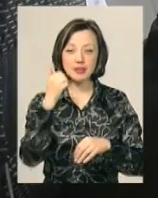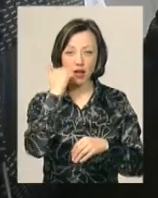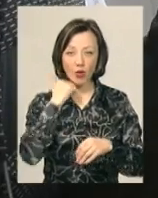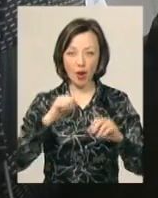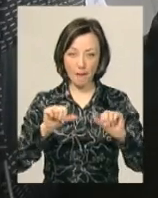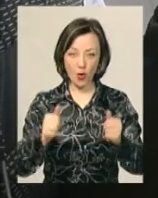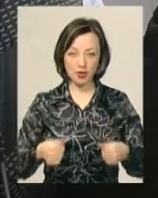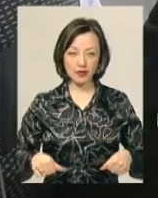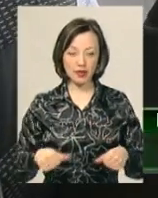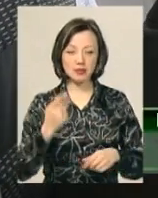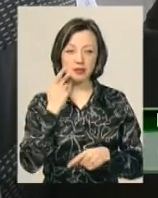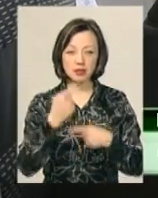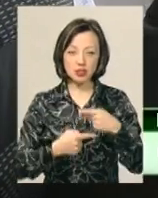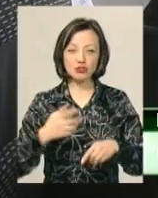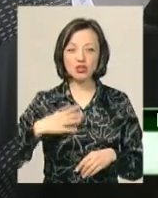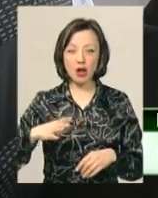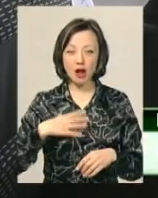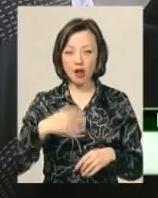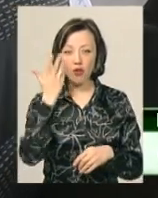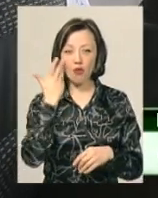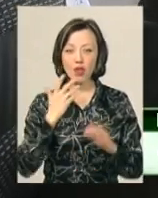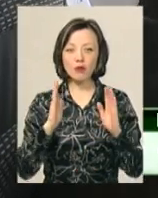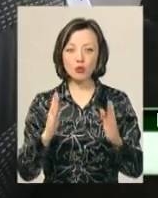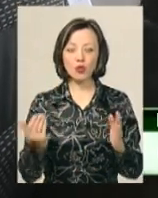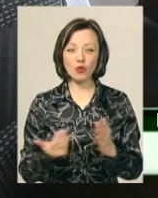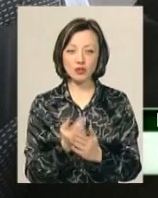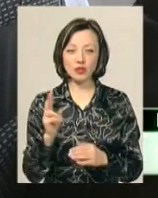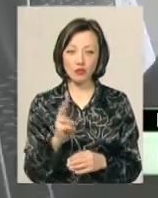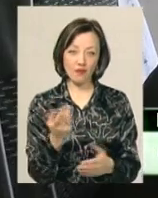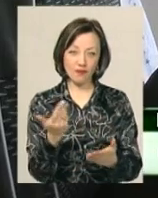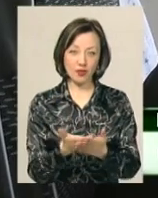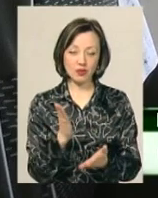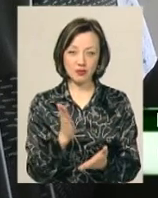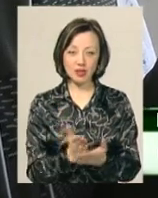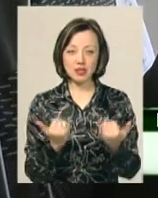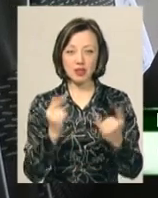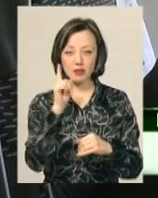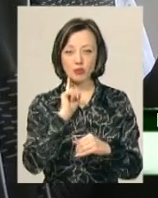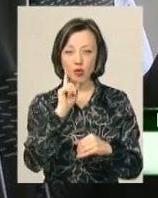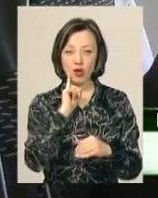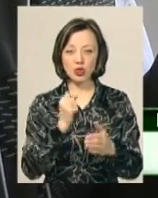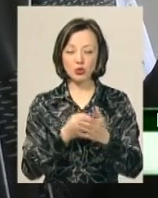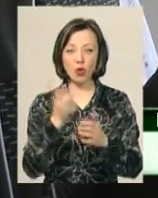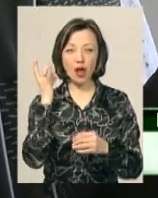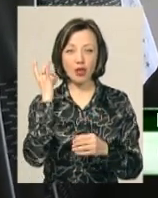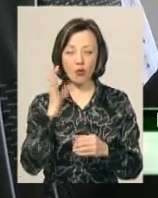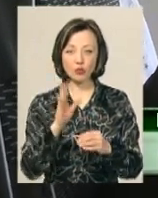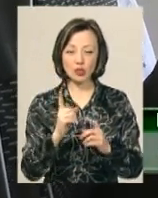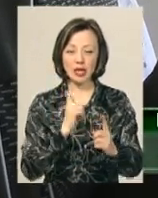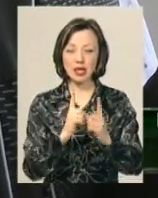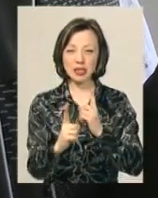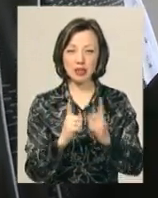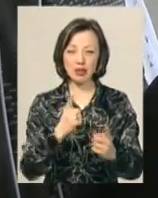модифікації. Весь час чекали, коли будуть новіші тролейбуси. Дочекались. Зараз поки він поїде до Катіона, а буде їздити